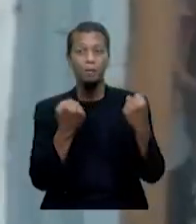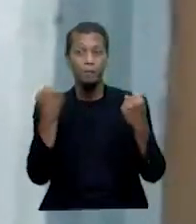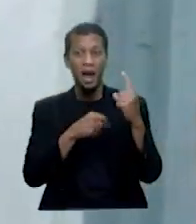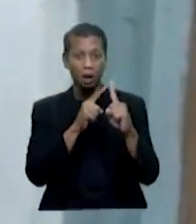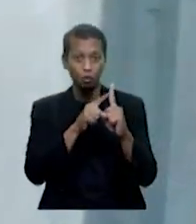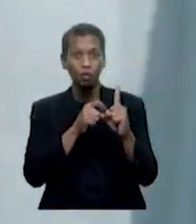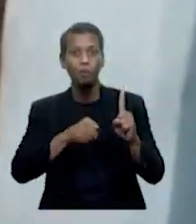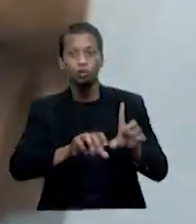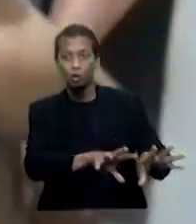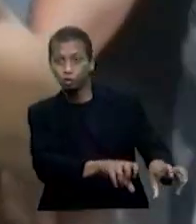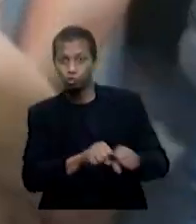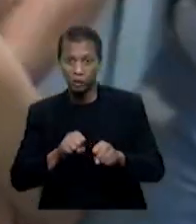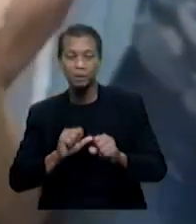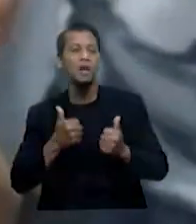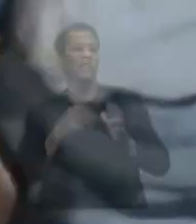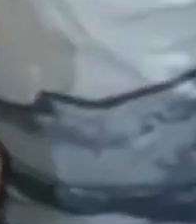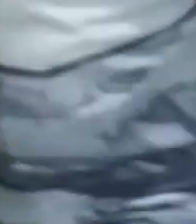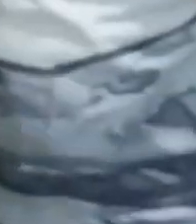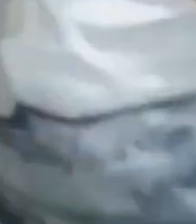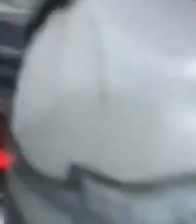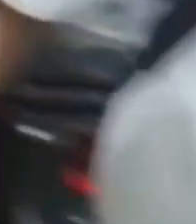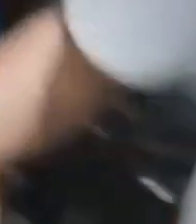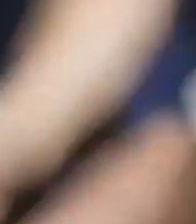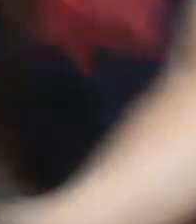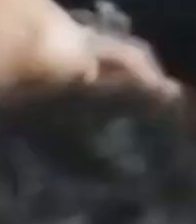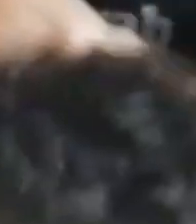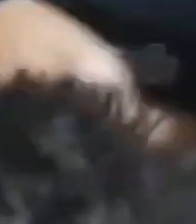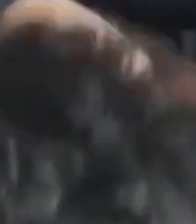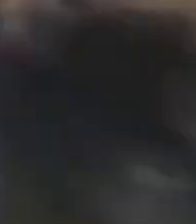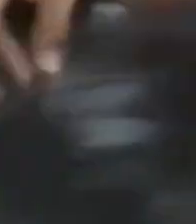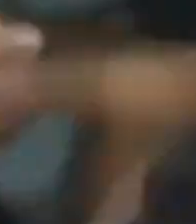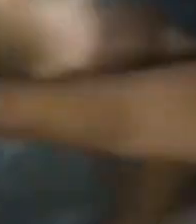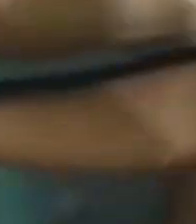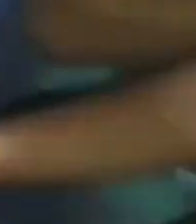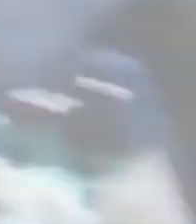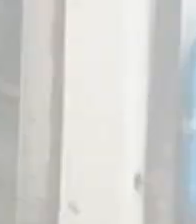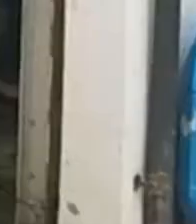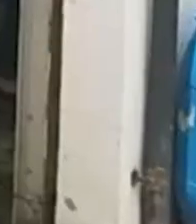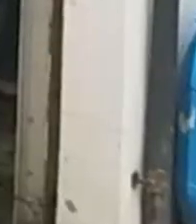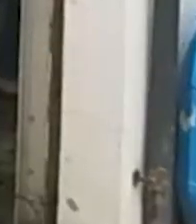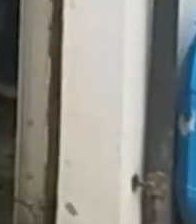berhasil ditangkap warga sebagian warga yang geram menghakimi pelaku pencurian